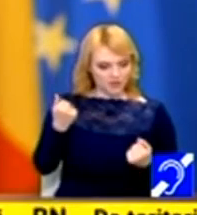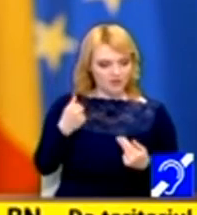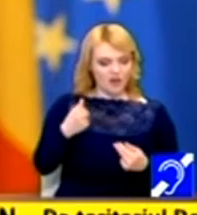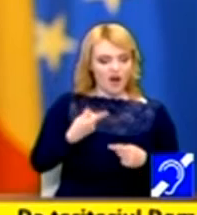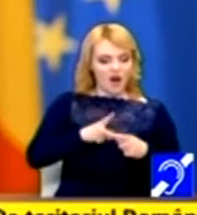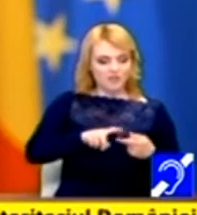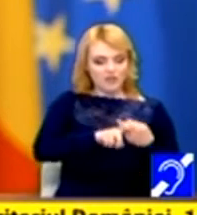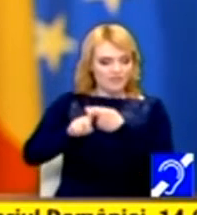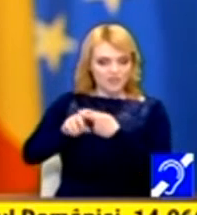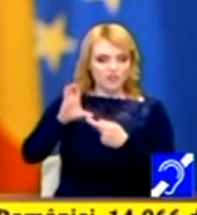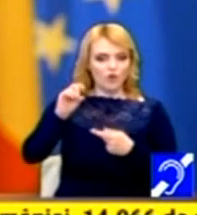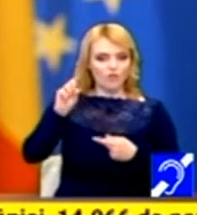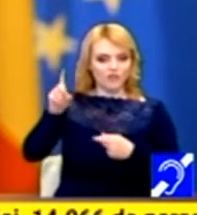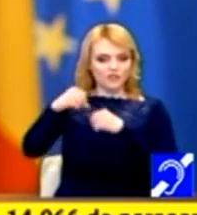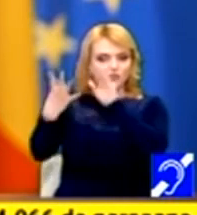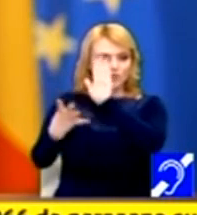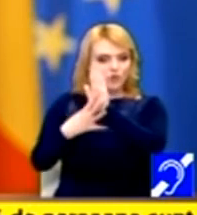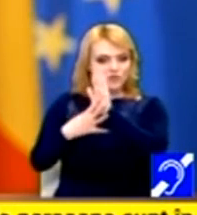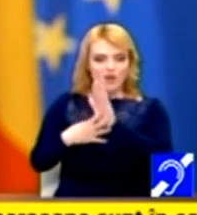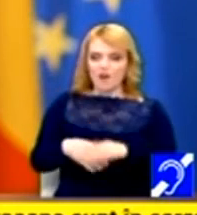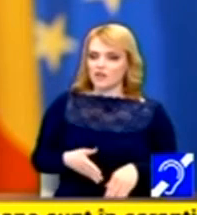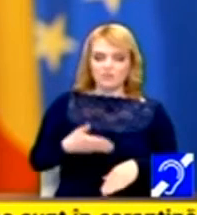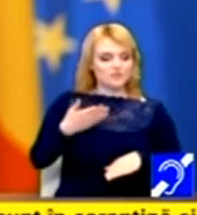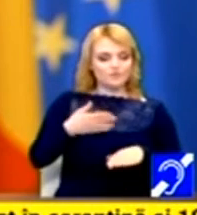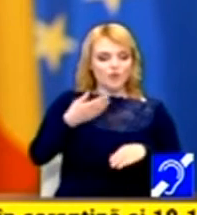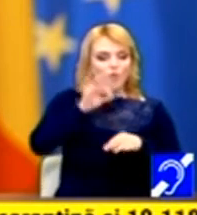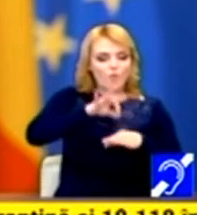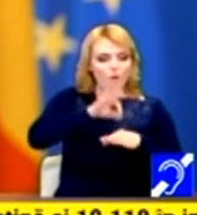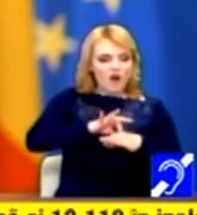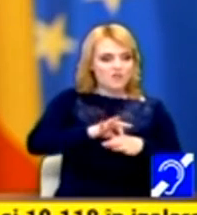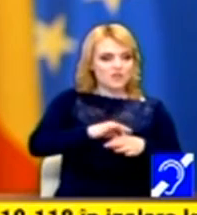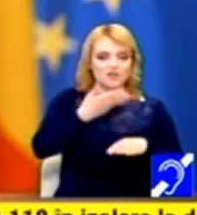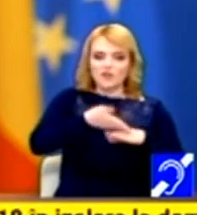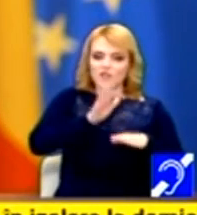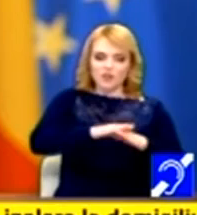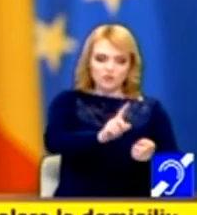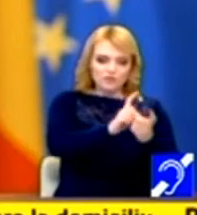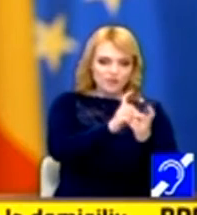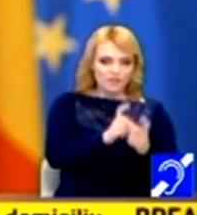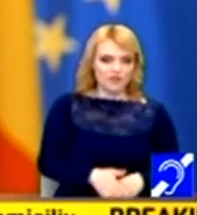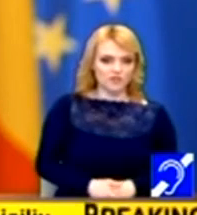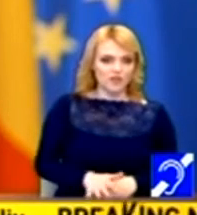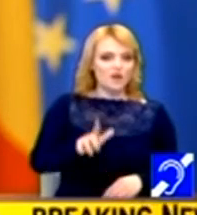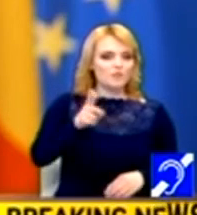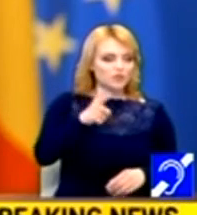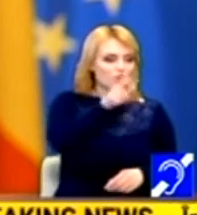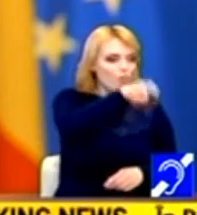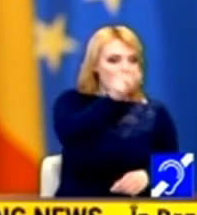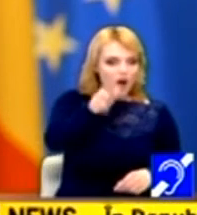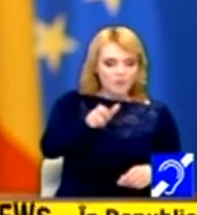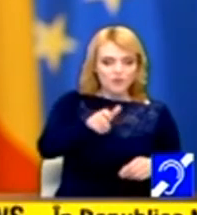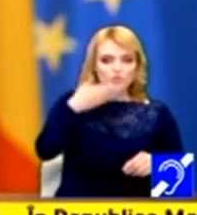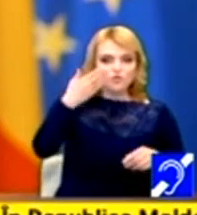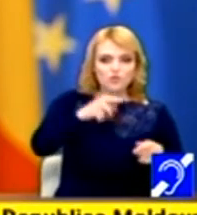COVID-19 este o boală greu de combătut, tocmai pentru că oamenii îi pot infecta pe